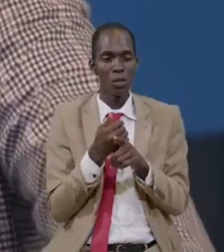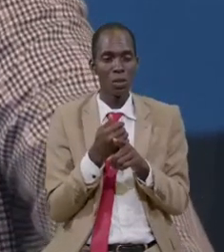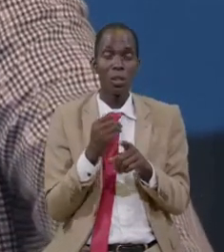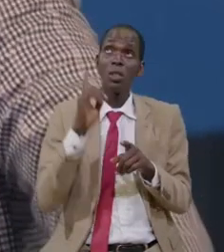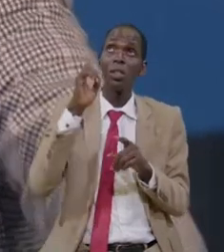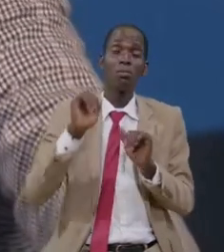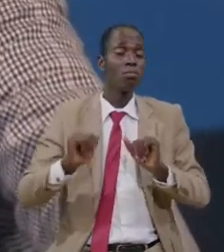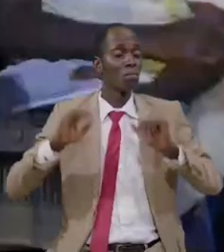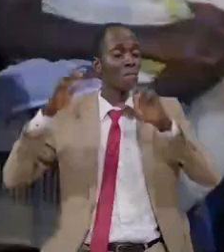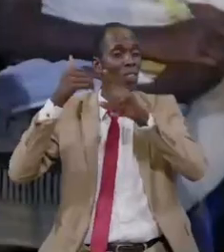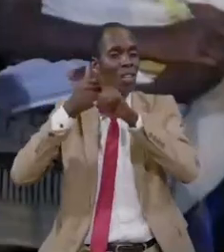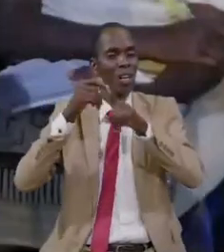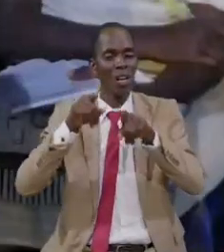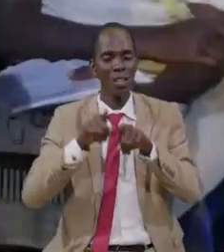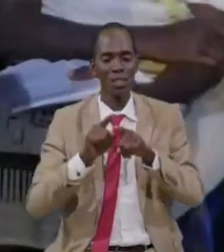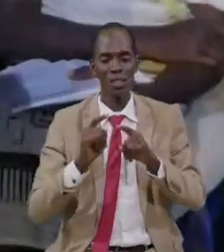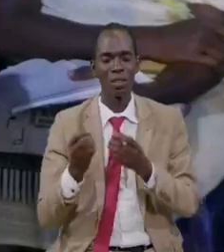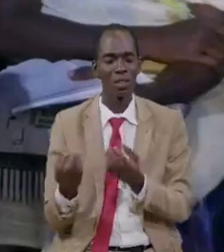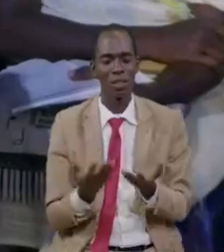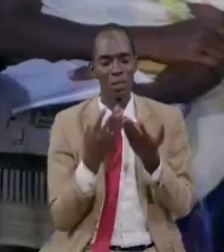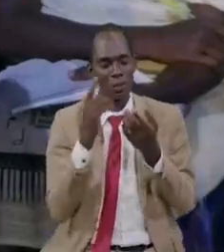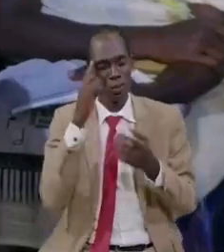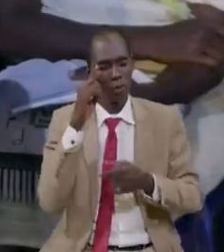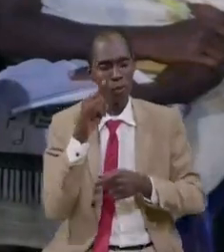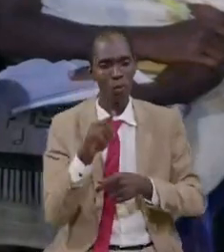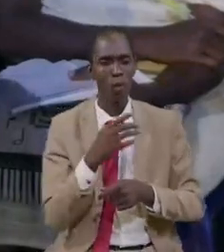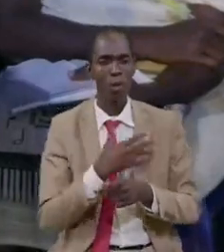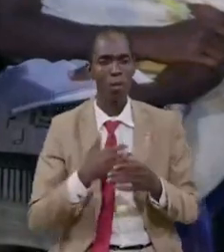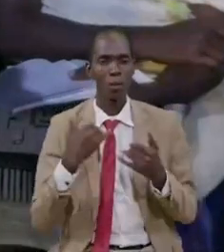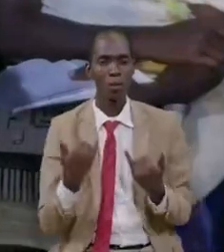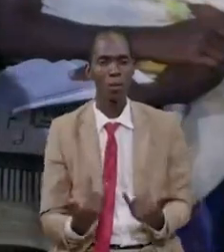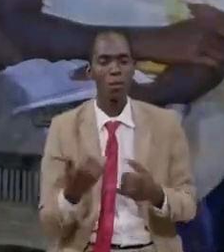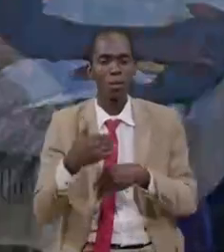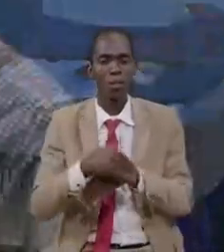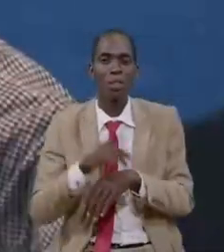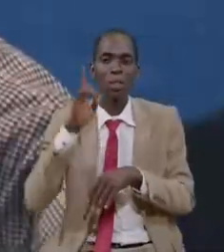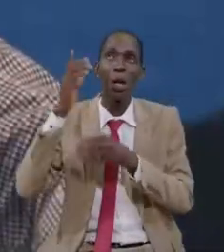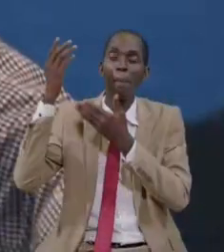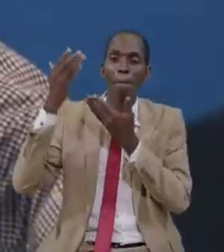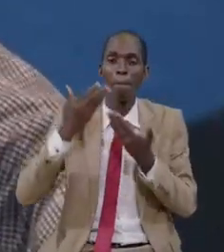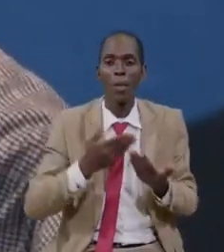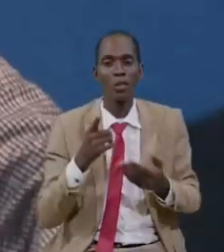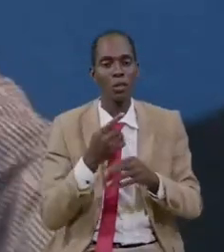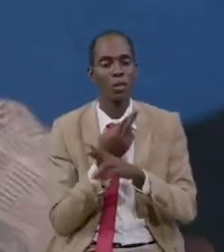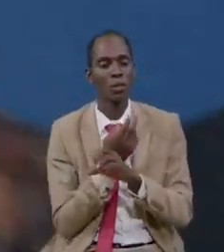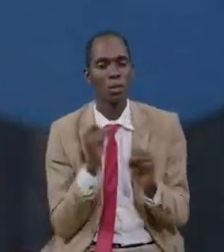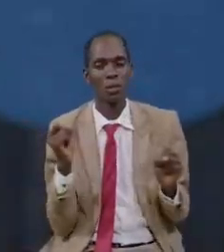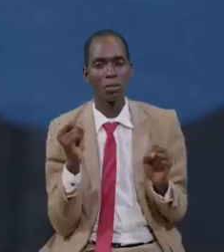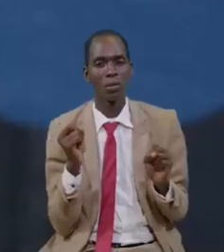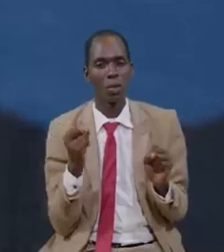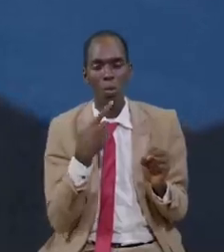donné pour toi comme rançon. Et ce soir, il t'apporte la rédemption. Où es-tu?